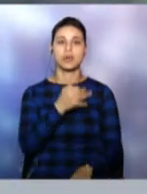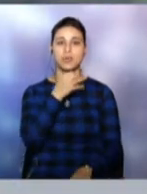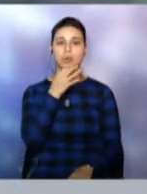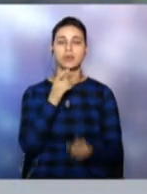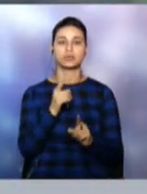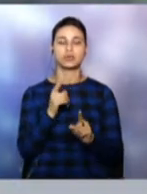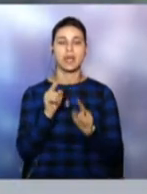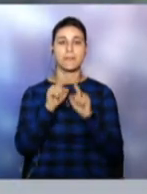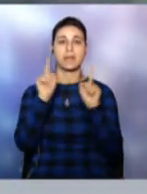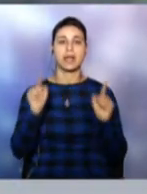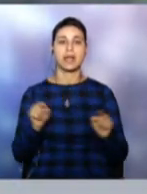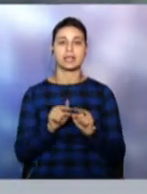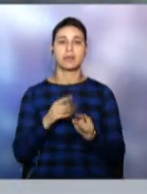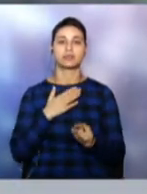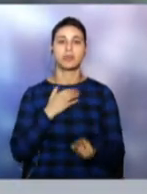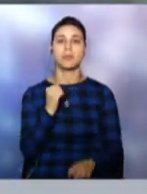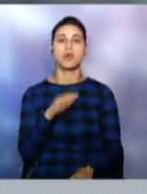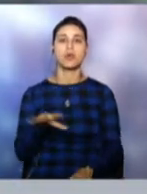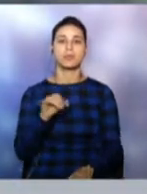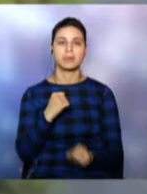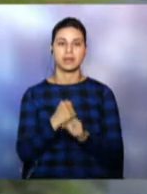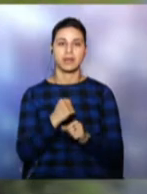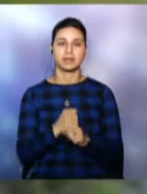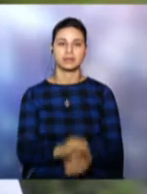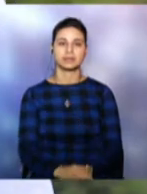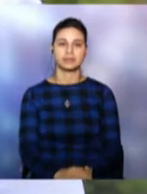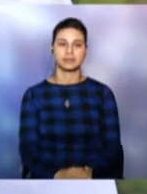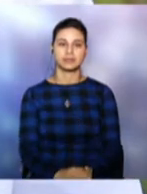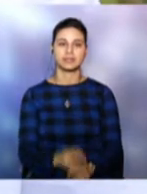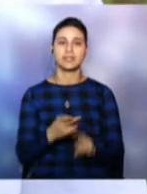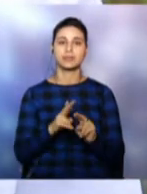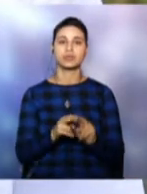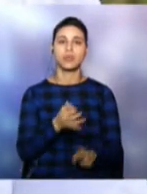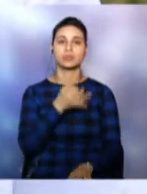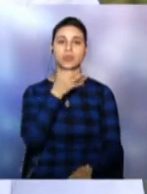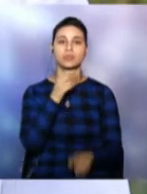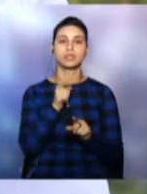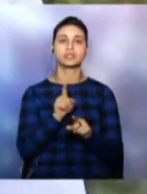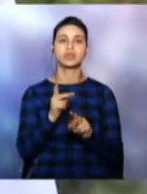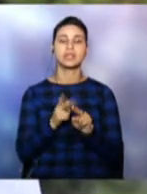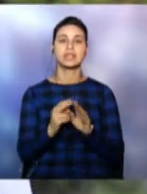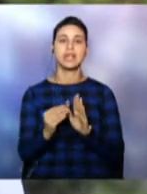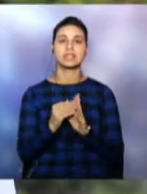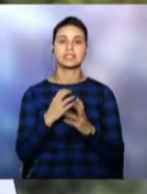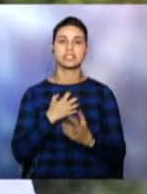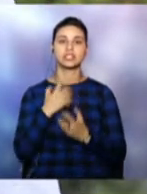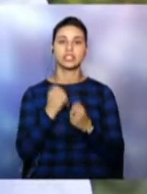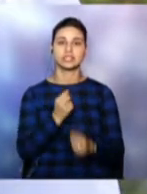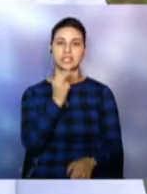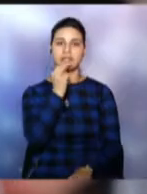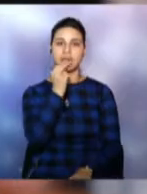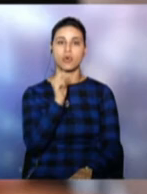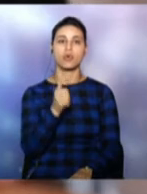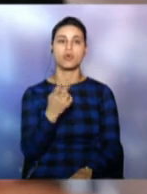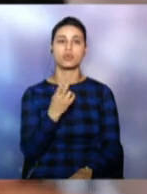რომლებიც ჩემმა თანატოლებმა და ჩემზე უფროსებმა გააკეთეს. იმიტომ მომეწონა ეს პირამიდა, რომ იქ ეწერა ჯანსაღი კვება, როგორ